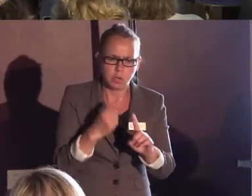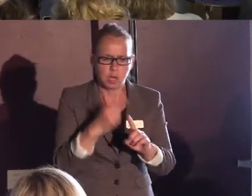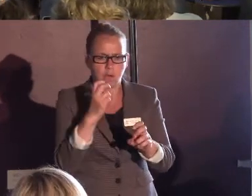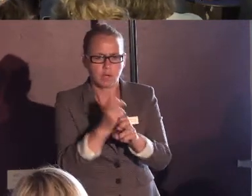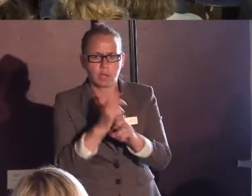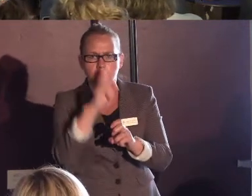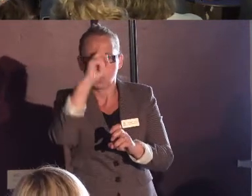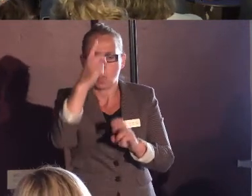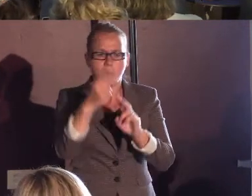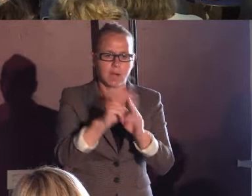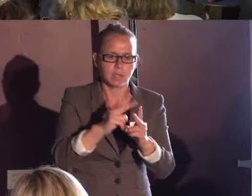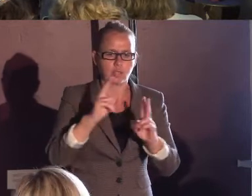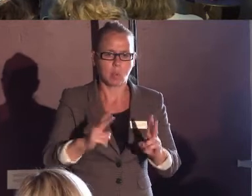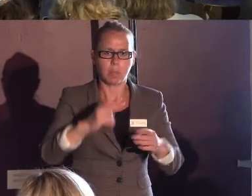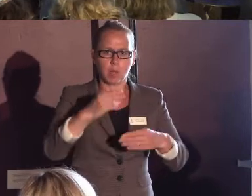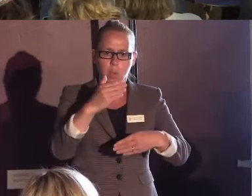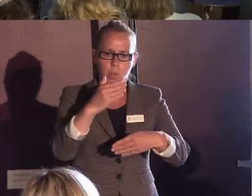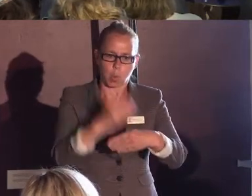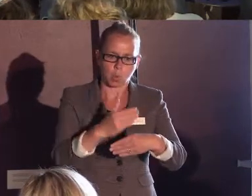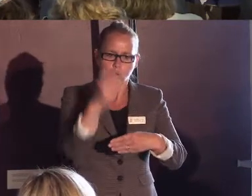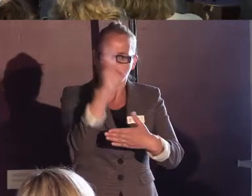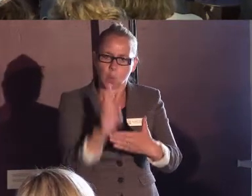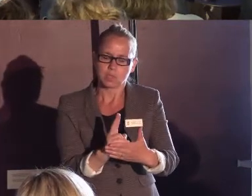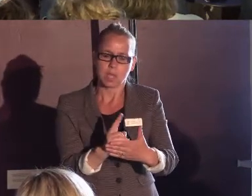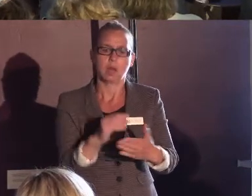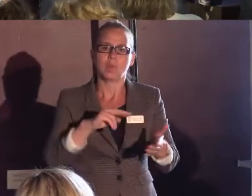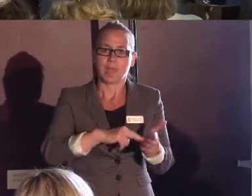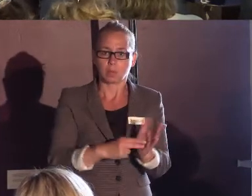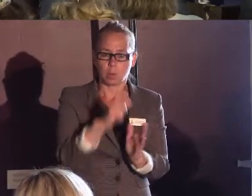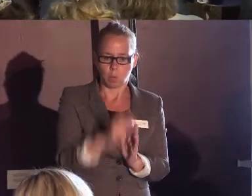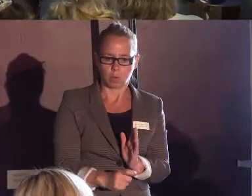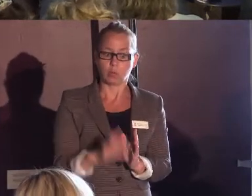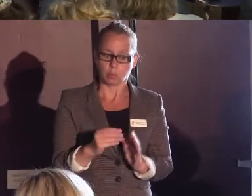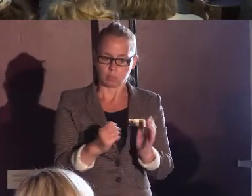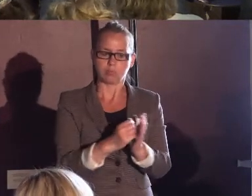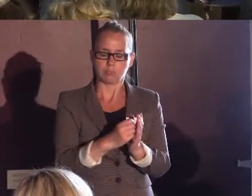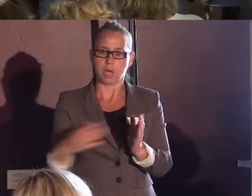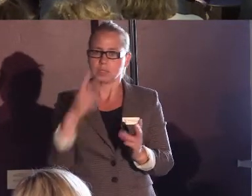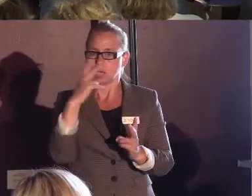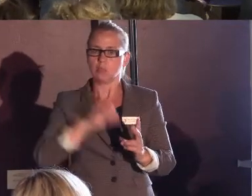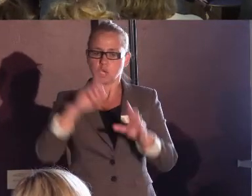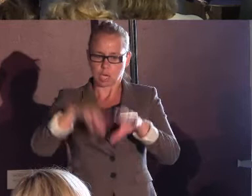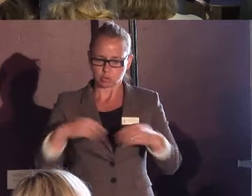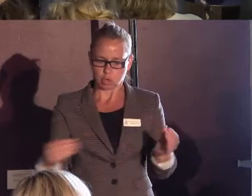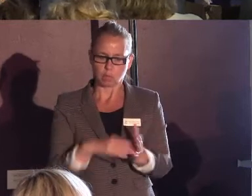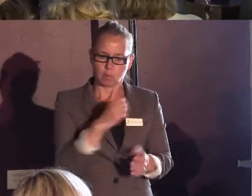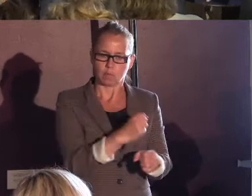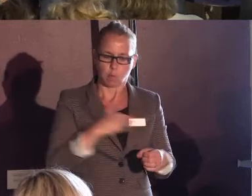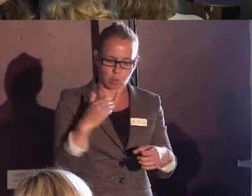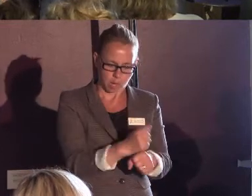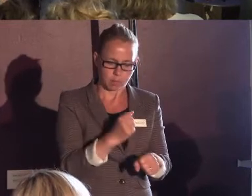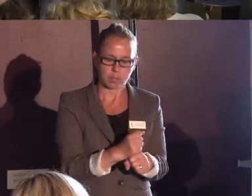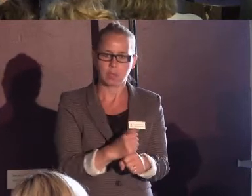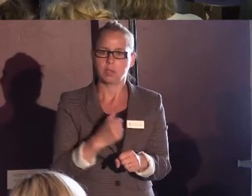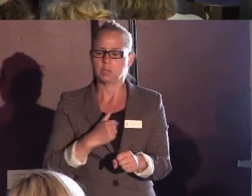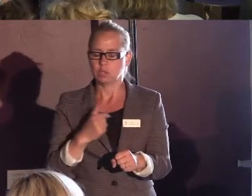som konstnär eller som teknolog. Där uppstod väldigt, väldigt mycket av resultatet i arbetet. Alltså det är